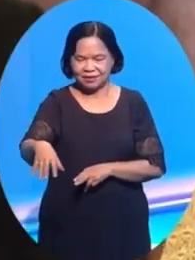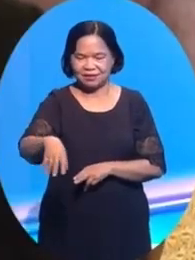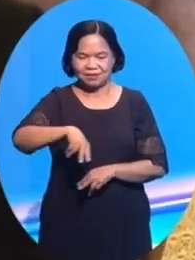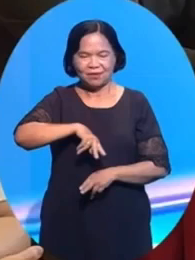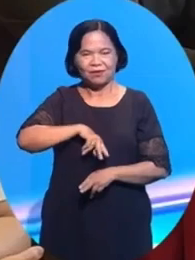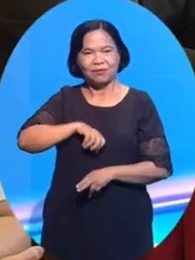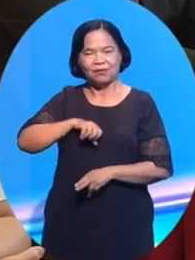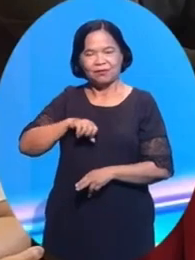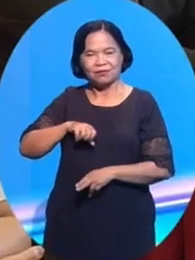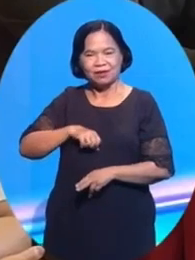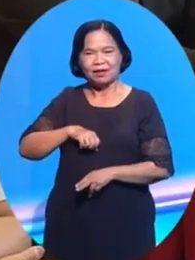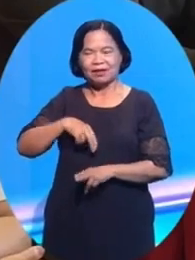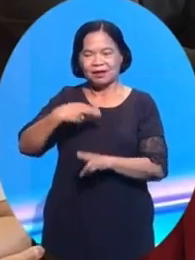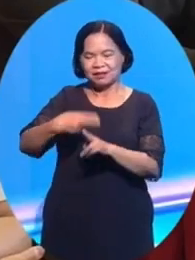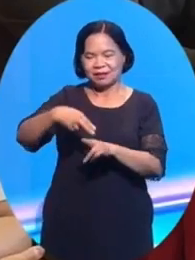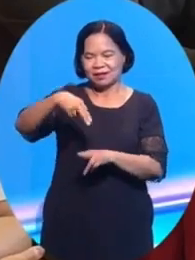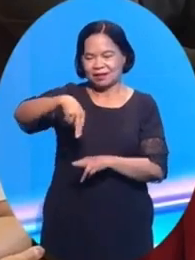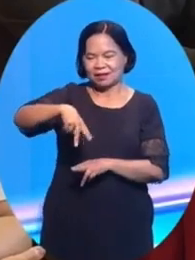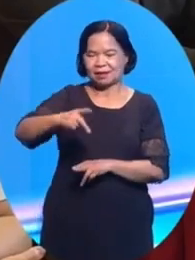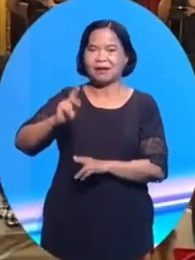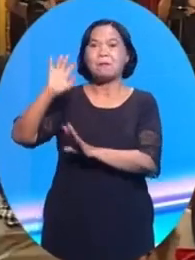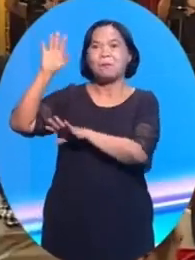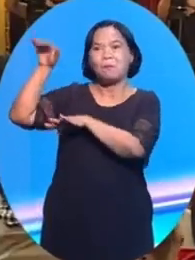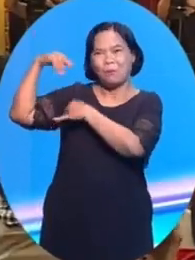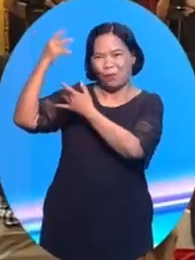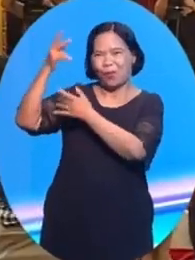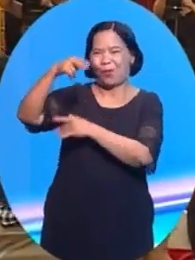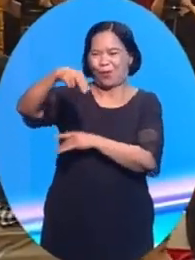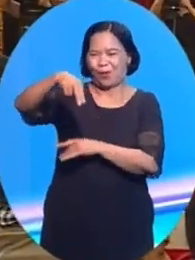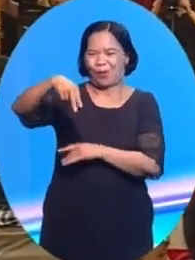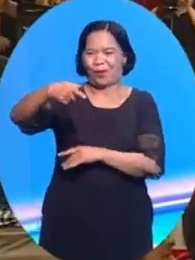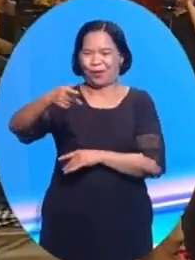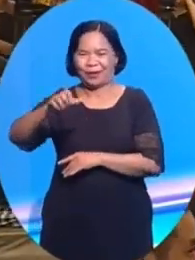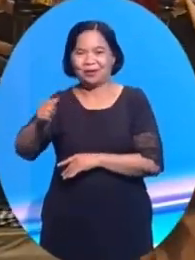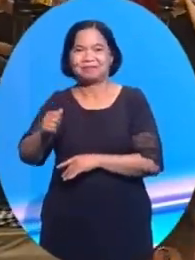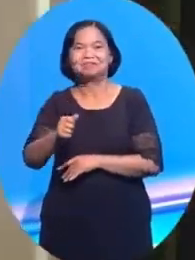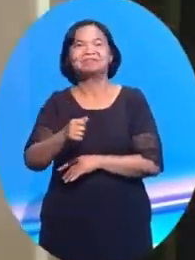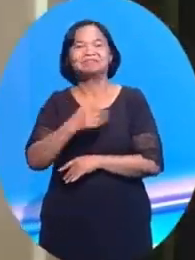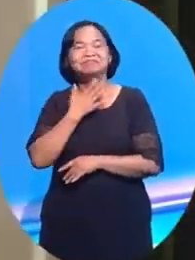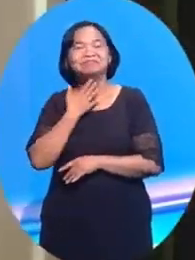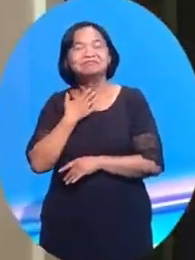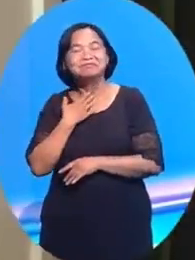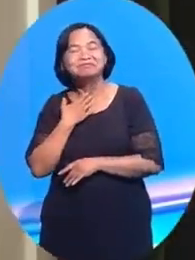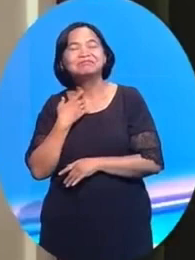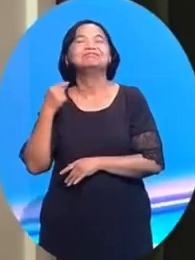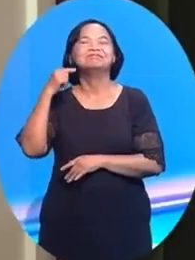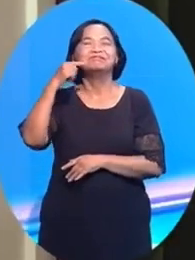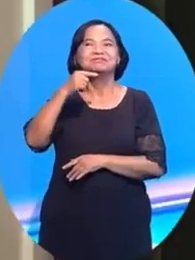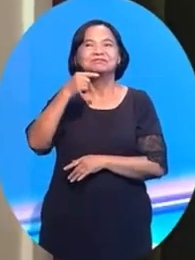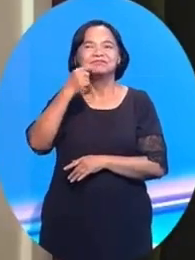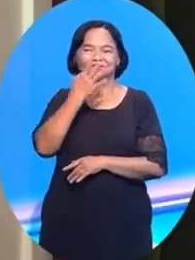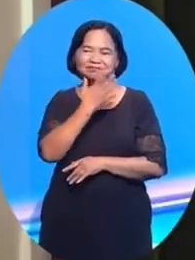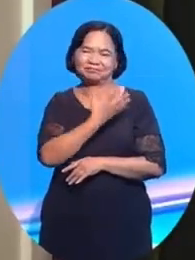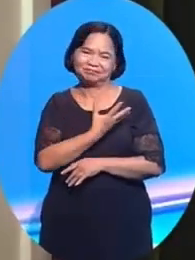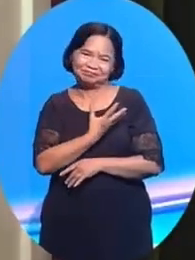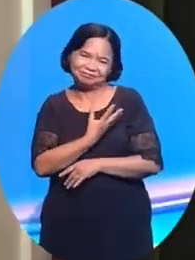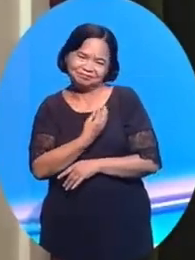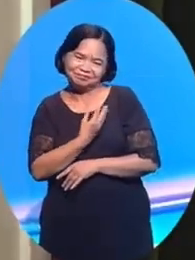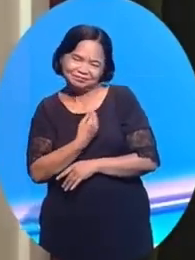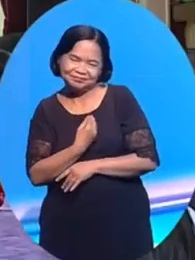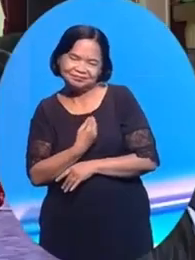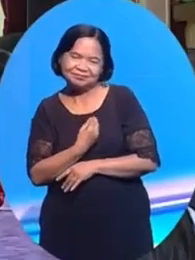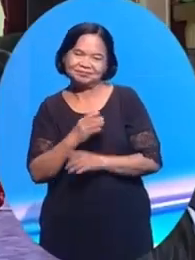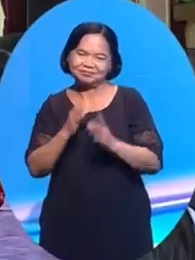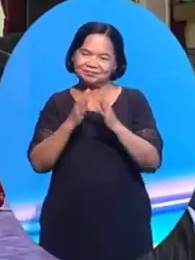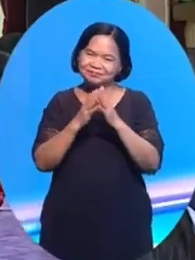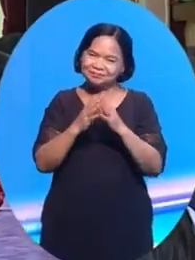chiles nghệ sĩ Cello Đinh Hoài Xuân nghệ sĩ múa Linh Nga hứa hẹn sẽ mang đến nhiều cảm xúc bùng nổ sự kiện do công ty trách nhiệm